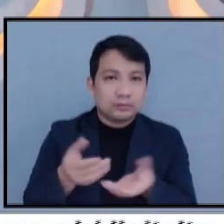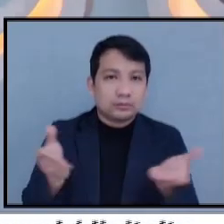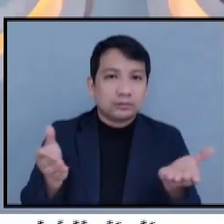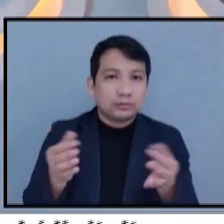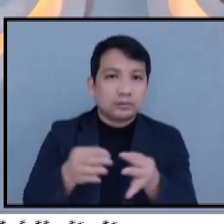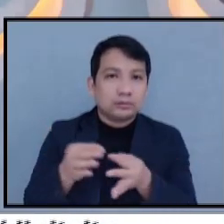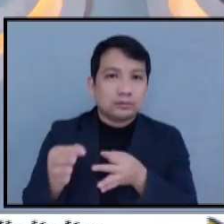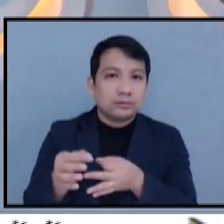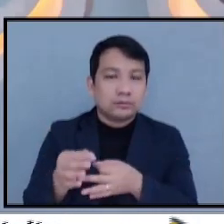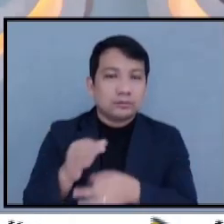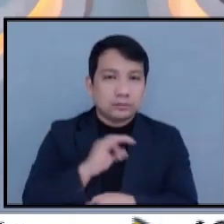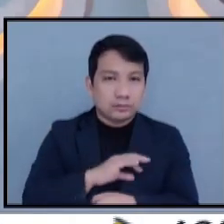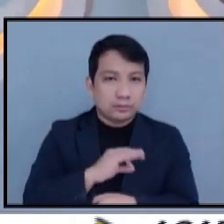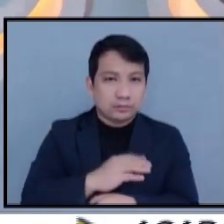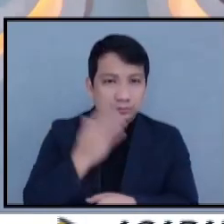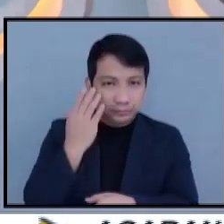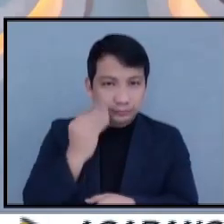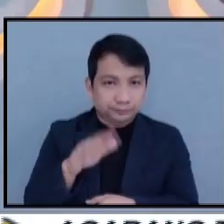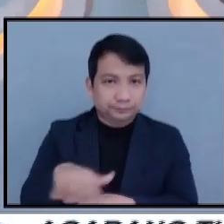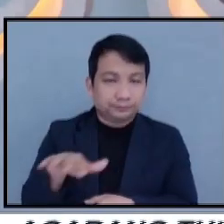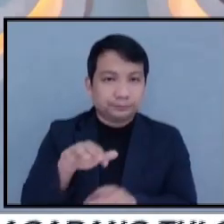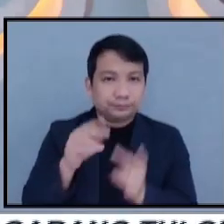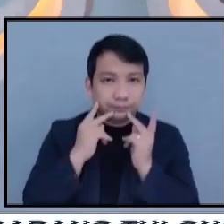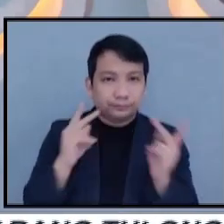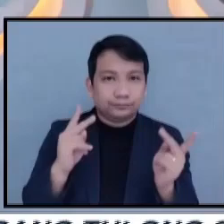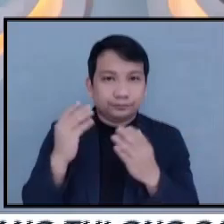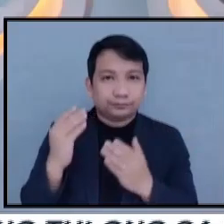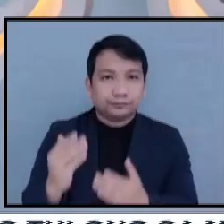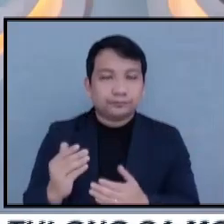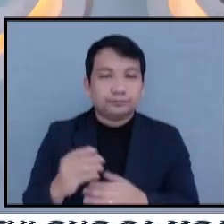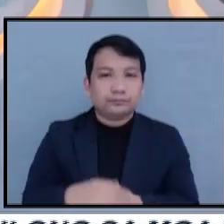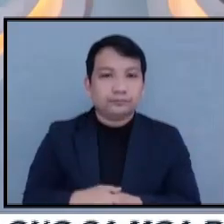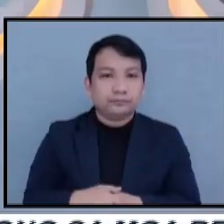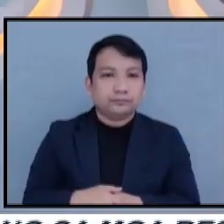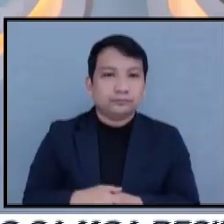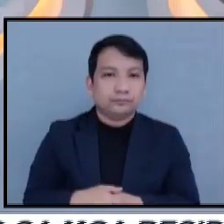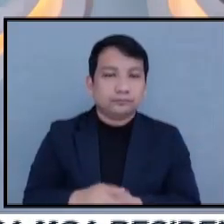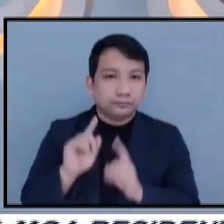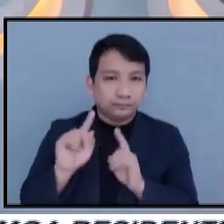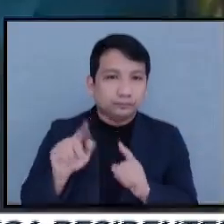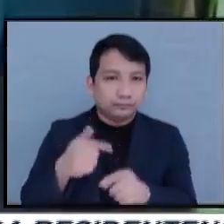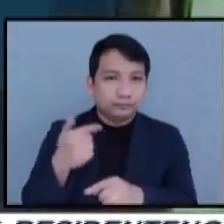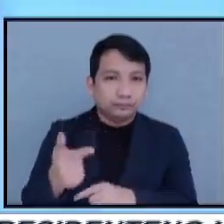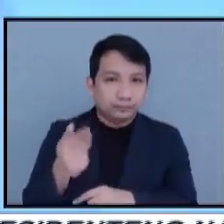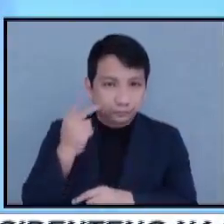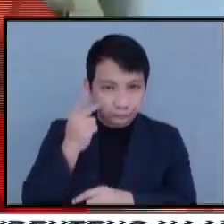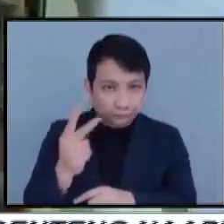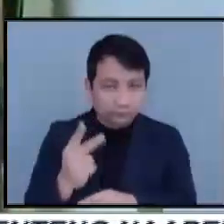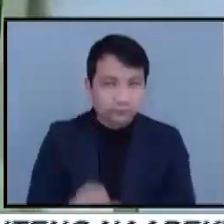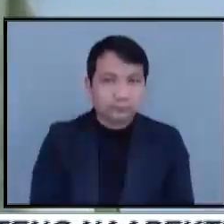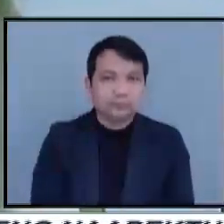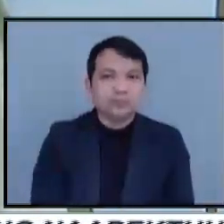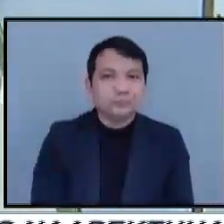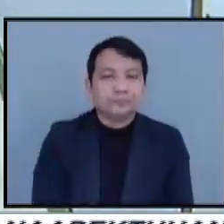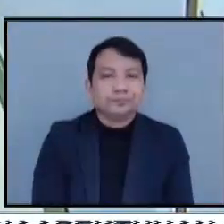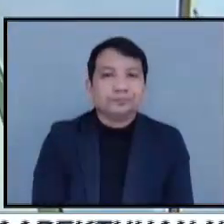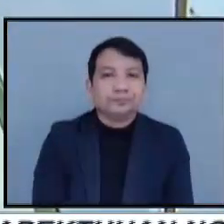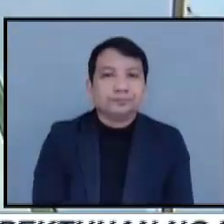healthcare benefits para sa ating mga public school teacher. Si Kenneth Pasyente sa report. Rise and shine, Kenneth.